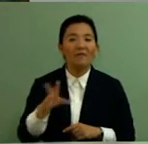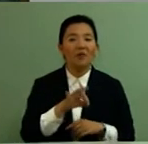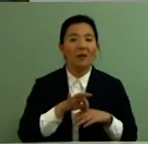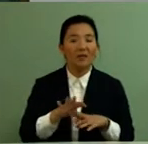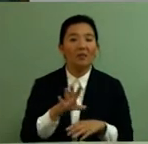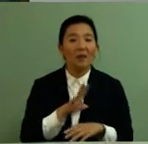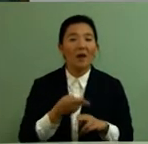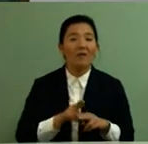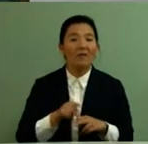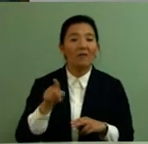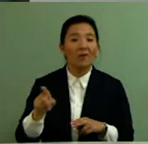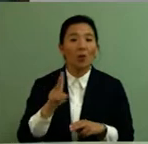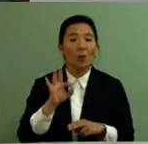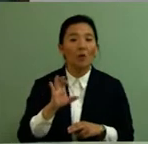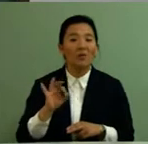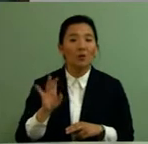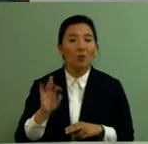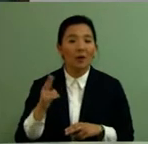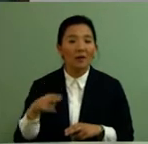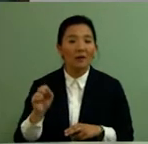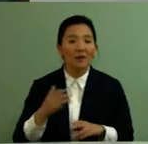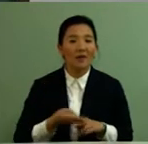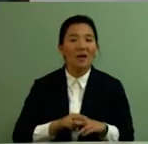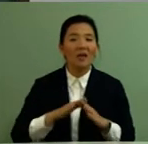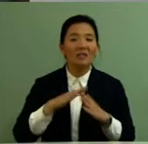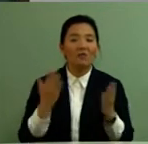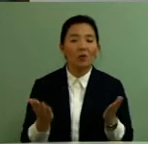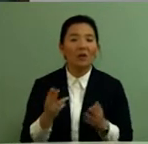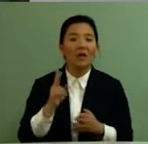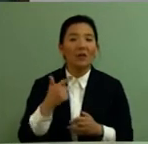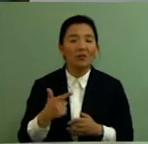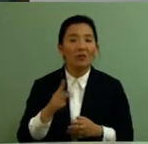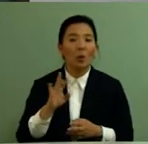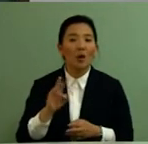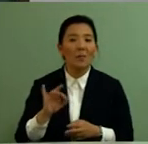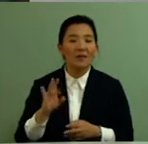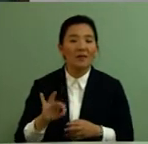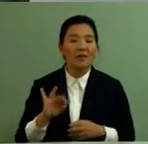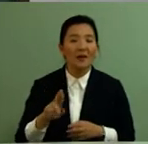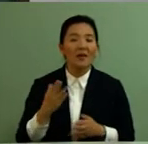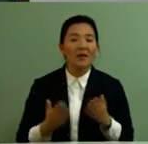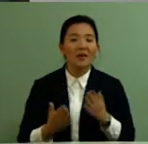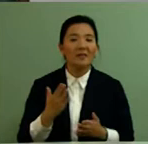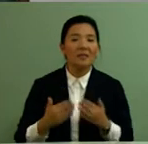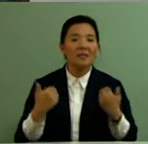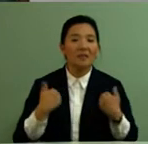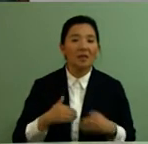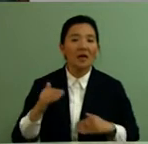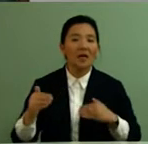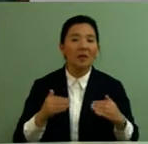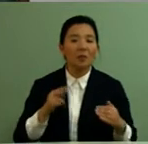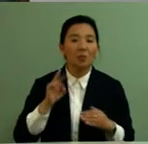В данном случае косинусоида – это развертка гармонического колебания. если тело колеблется по